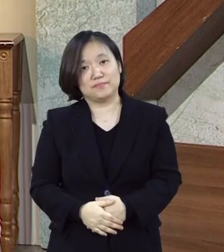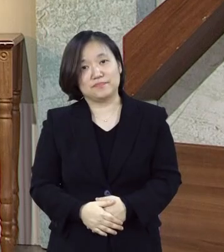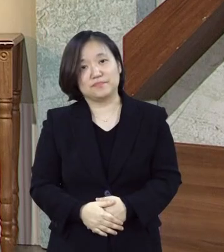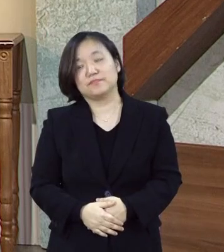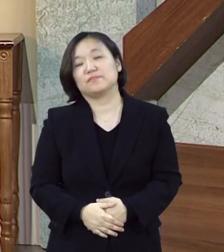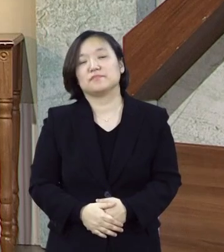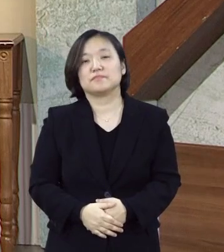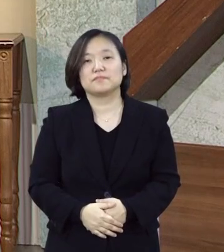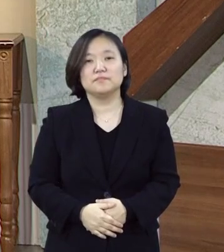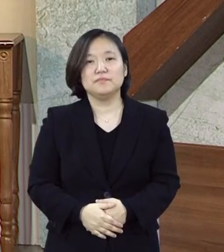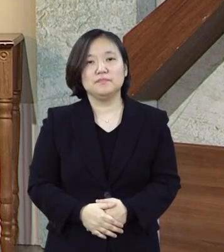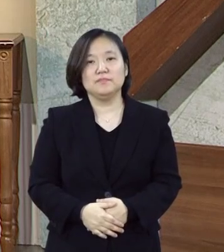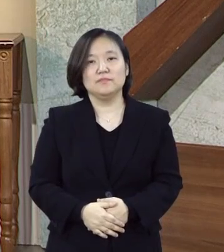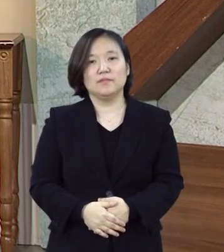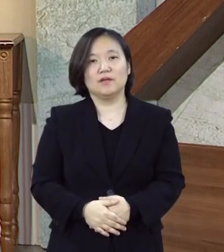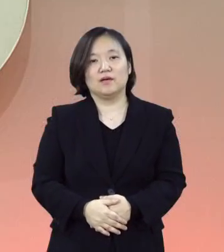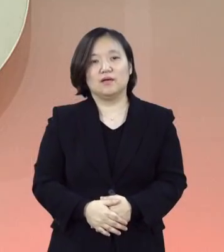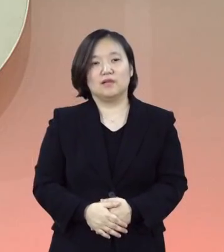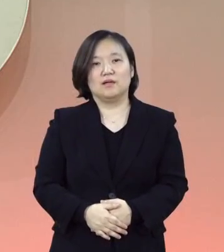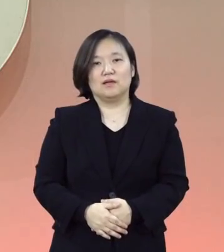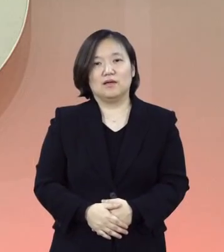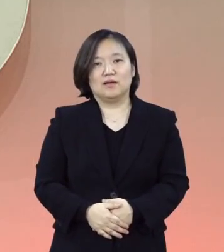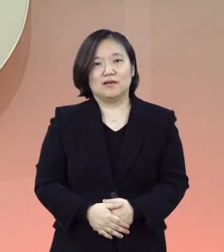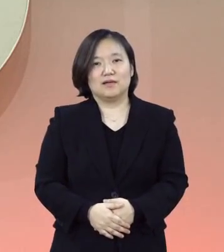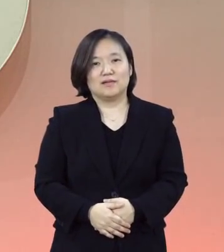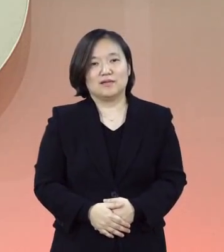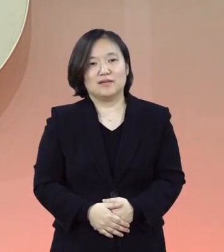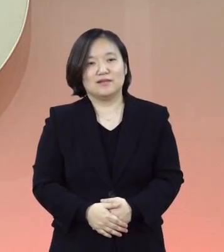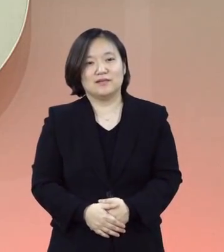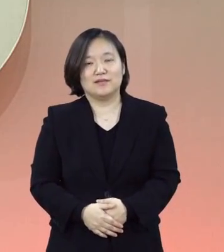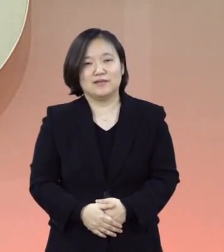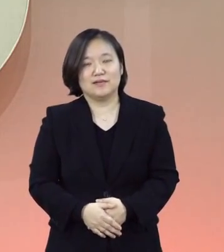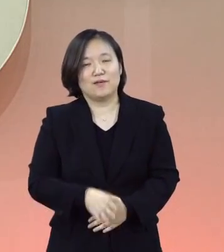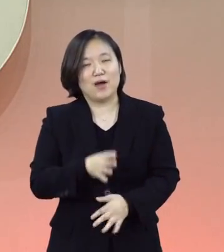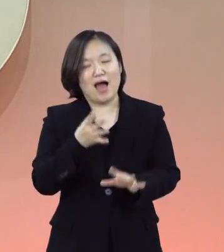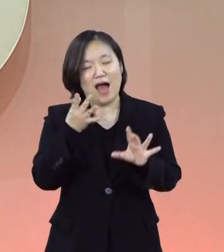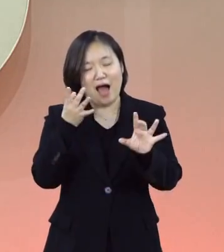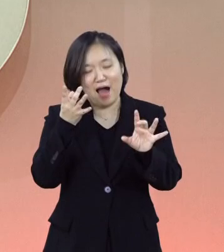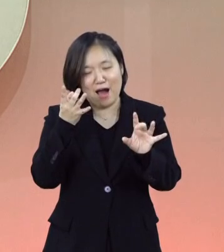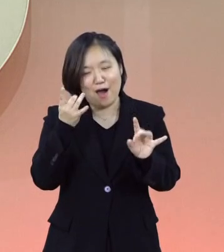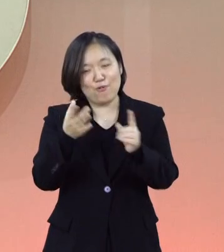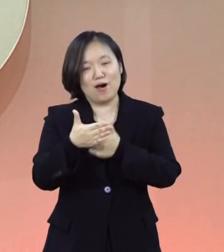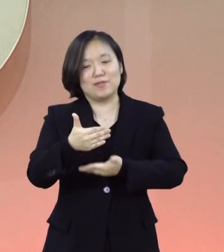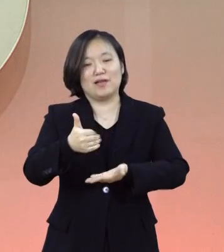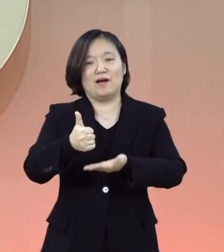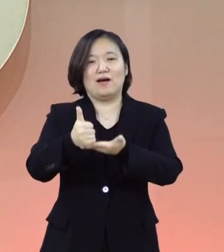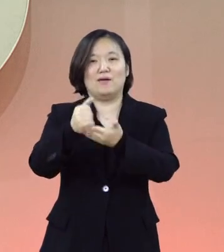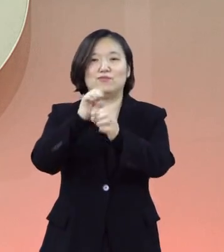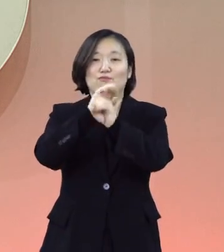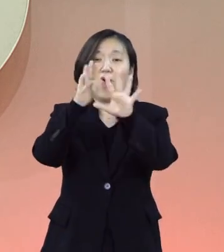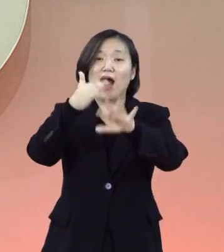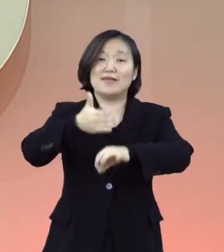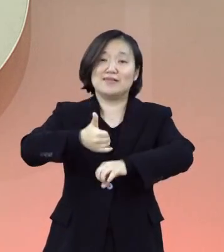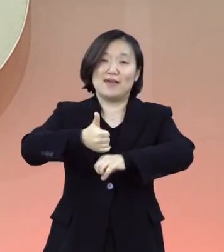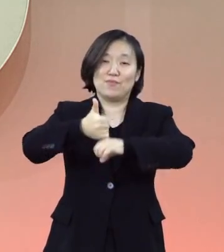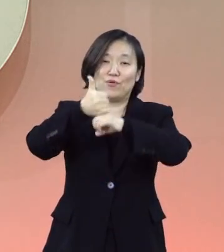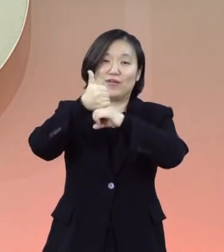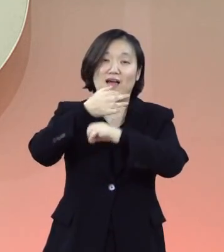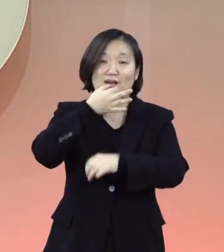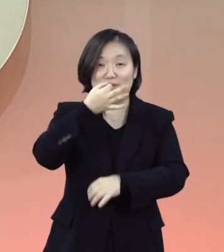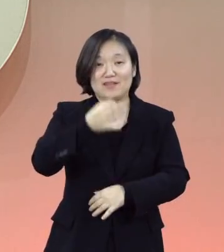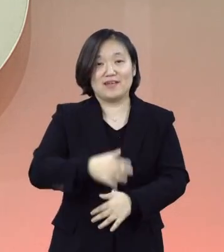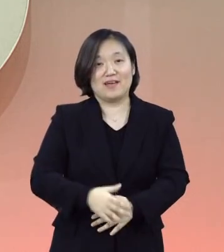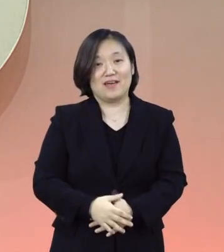만나게 되었구나. 참으로 나무아미타불 관세음보살입니다. 그래서